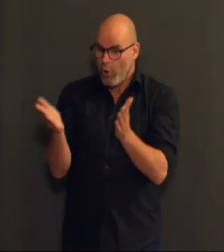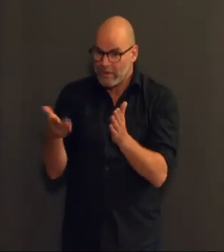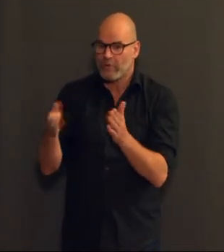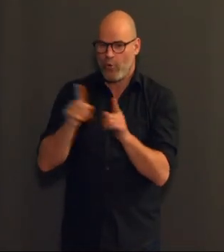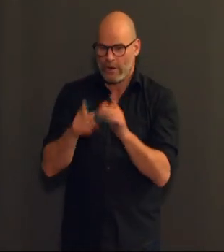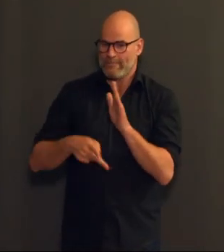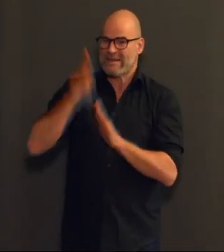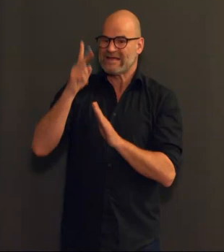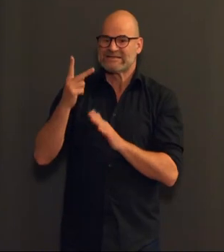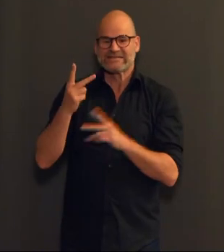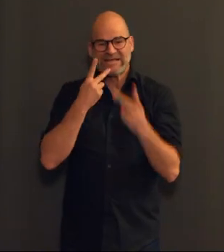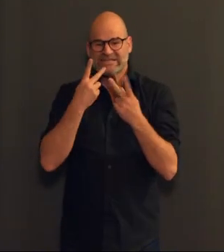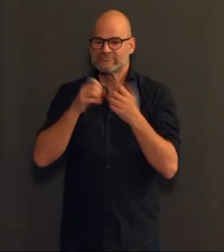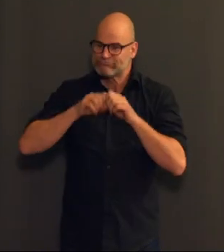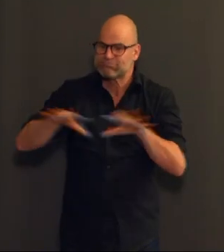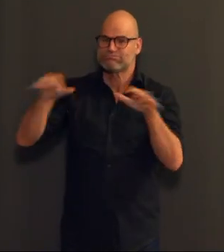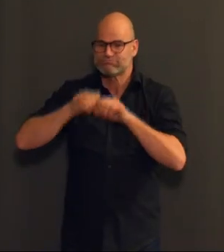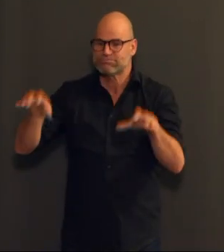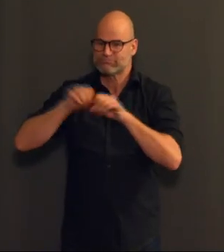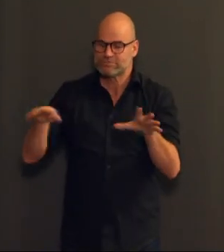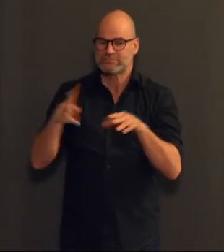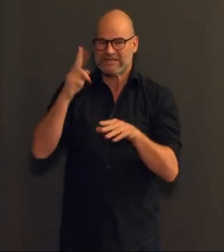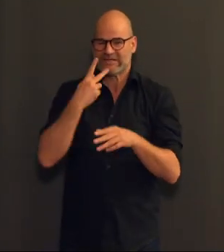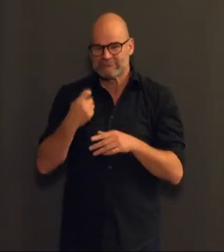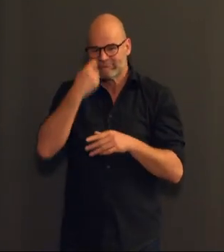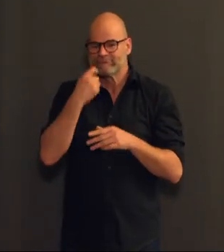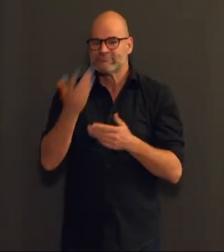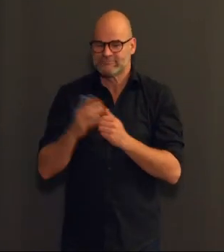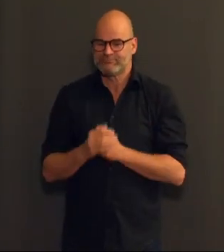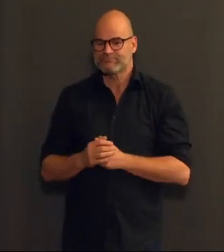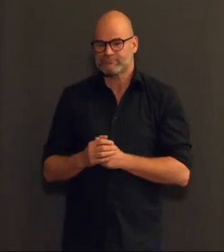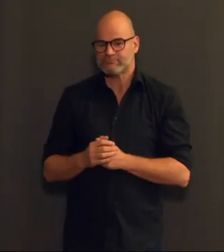bedwingen en van de scholen een veilige omgeving te maken.